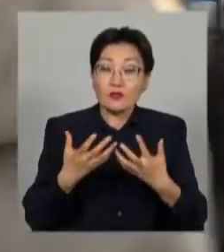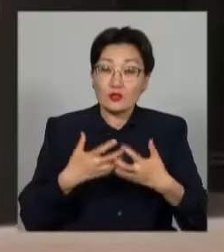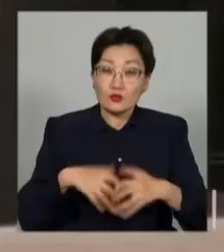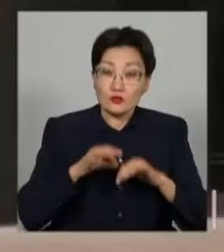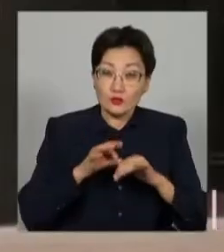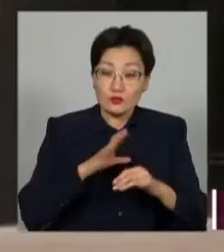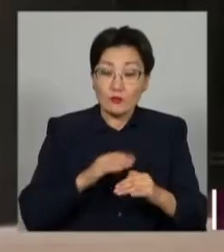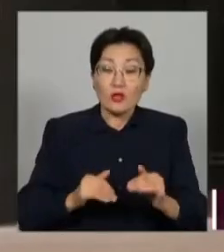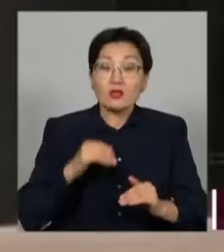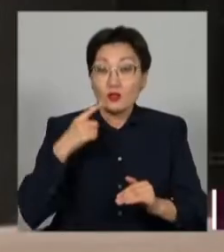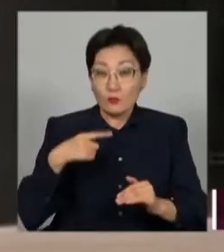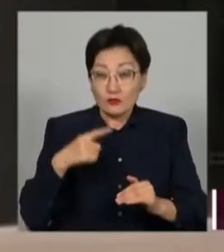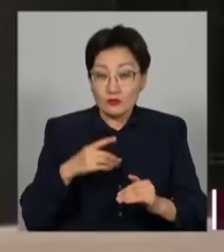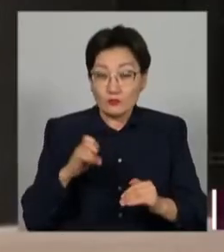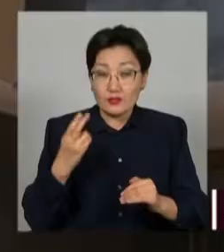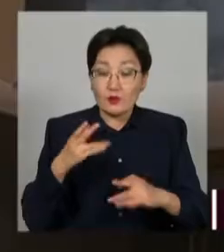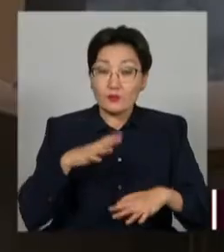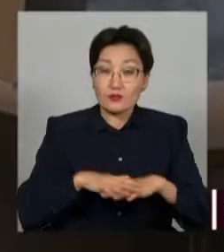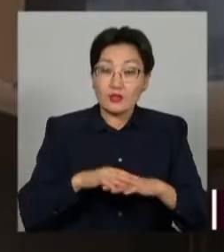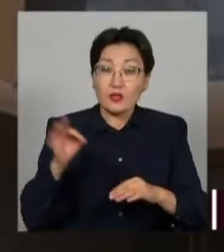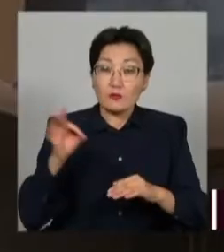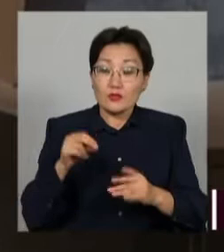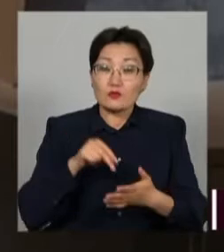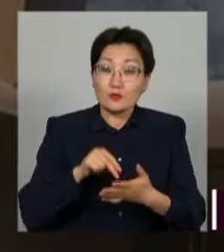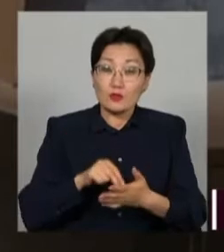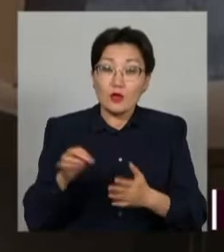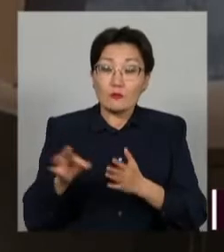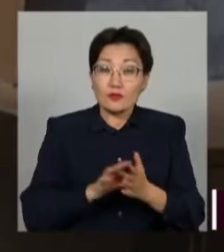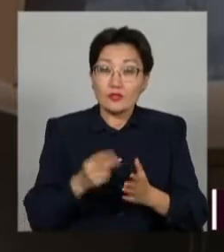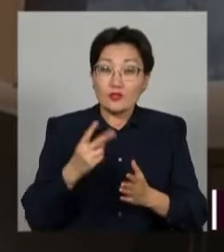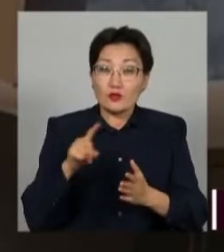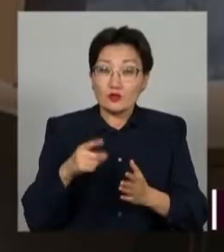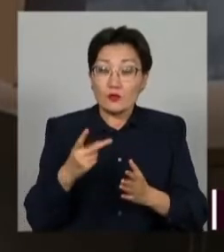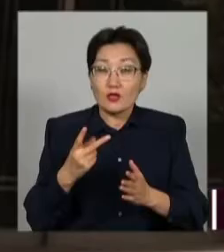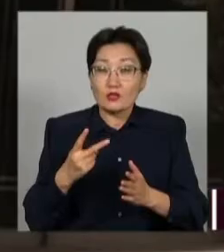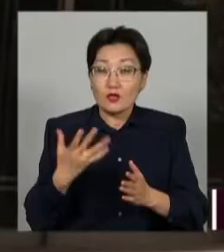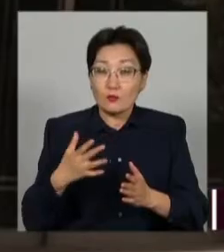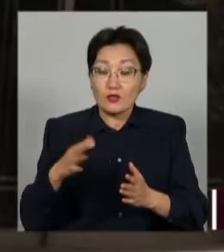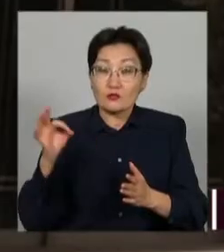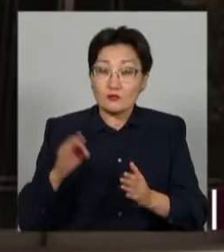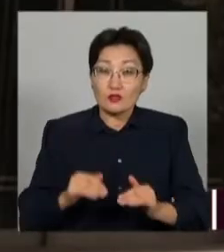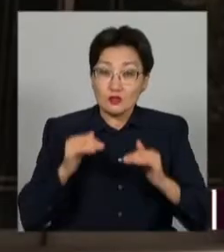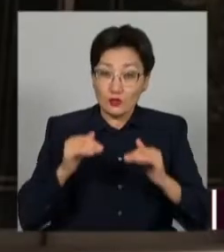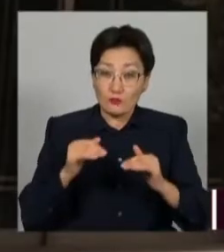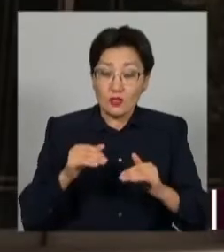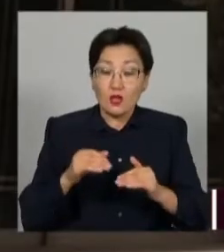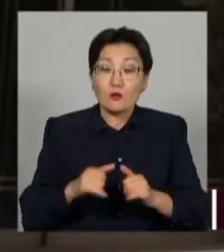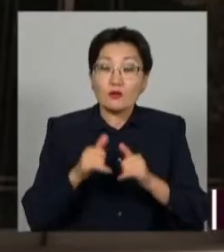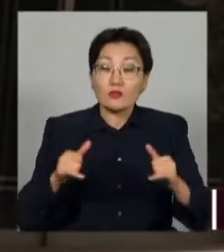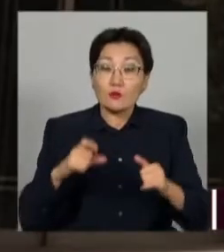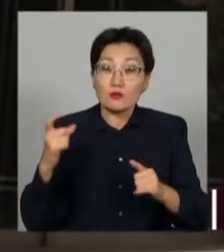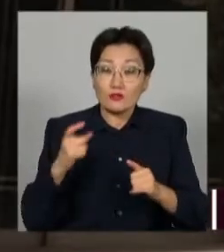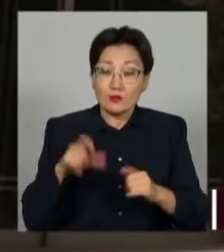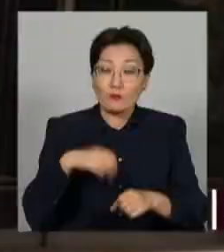жасады. Жоғарыда айтқанымыздай ұлттық банк пайыздық мөлшерлемені бірден 2,125 пунктіге көтерді. Ал оның артуы